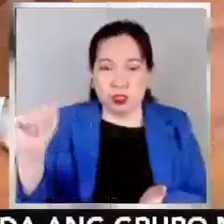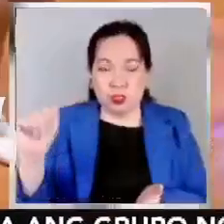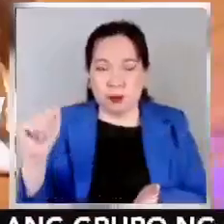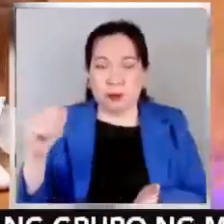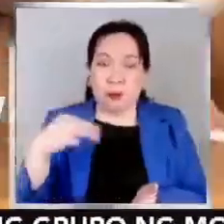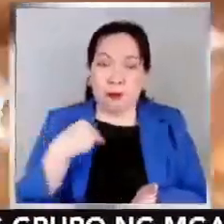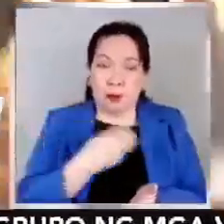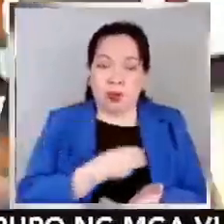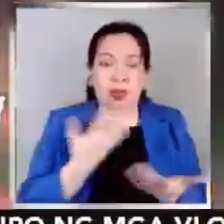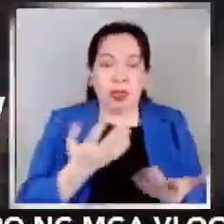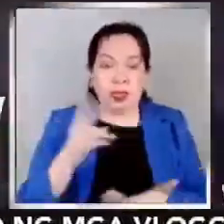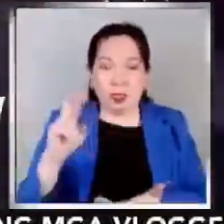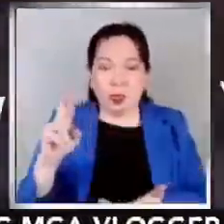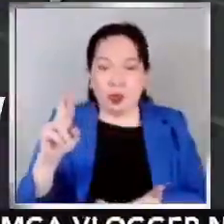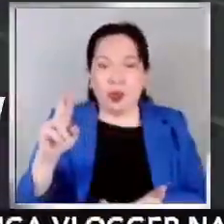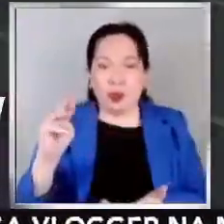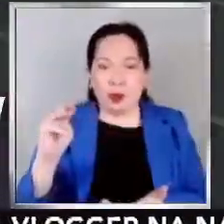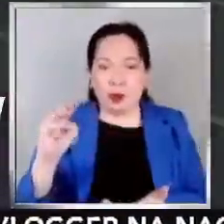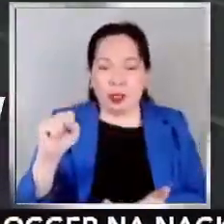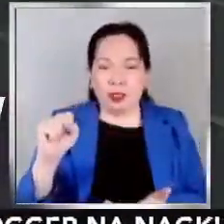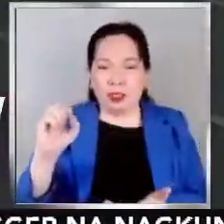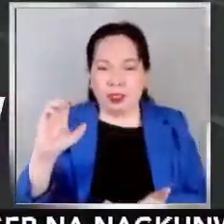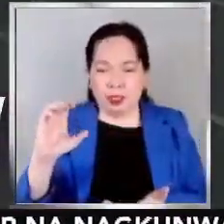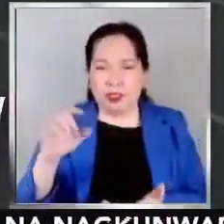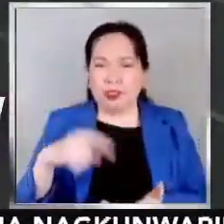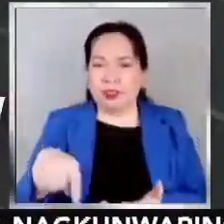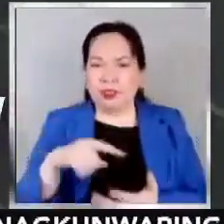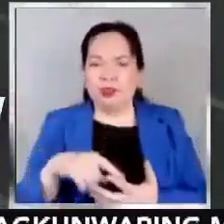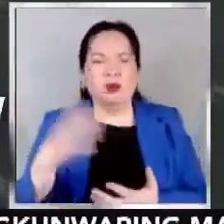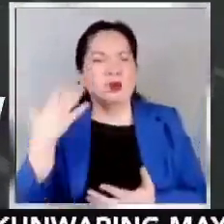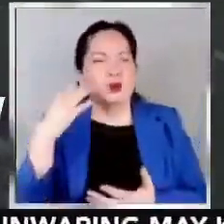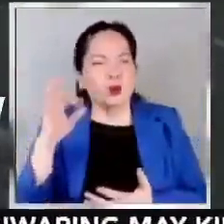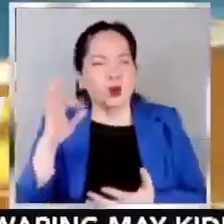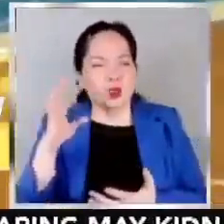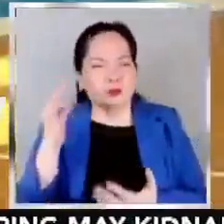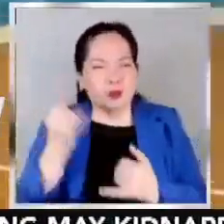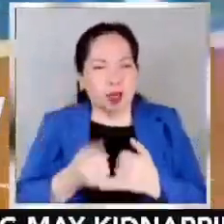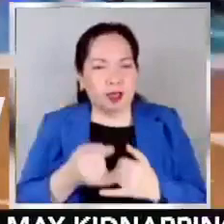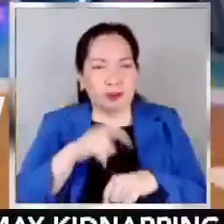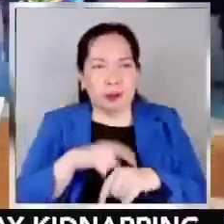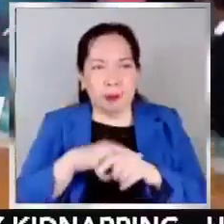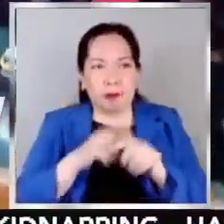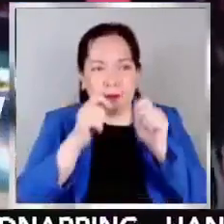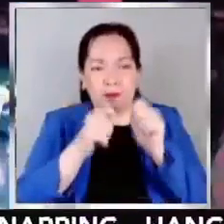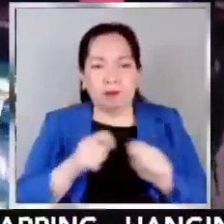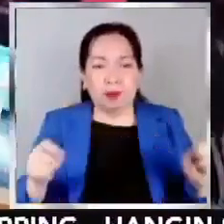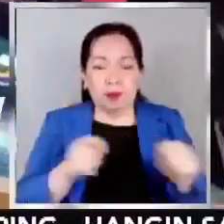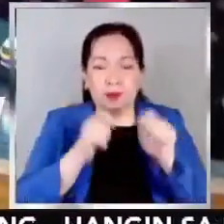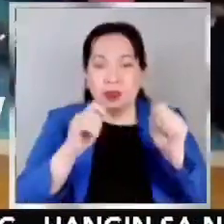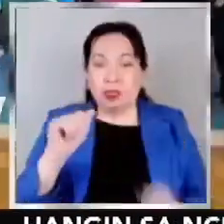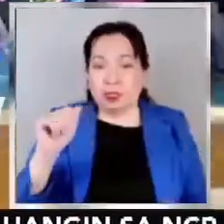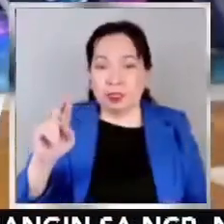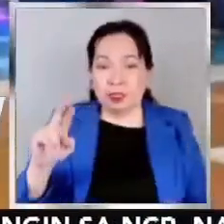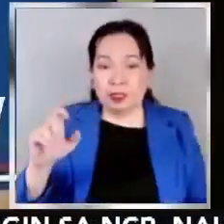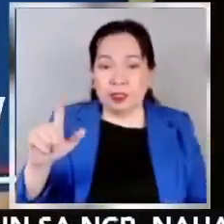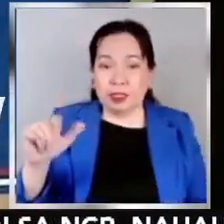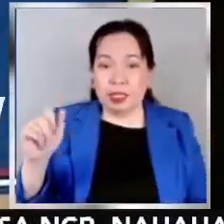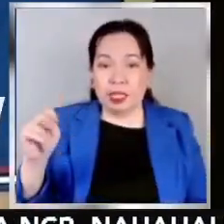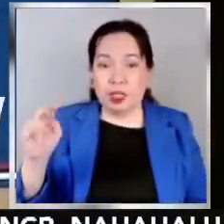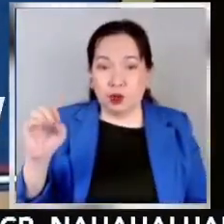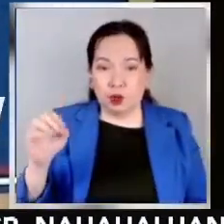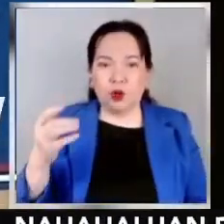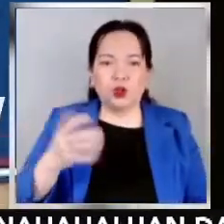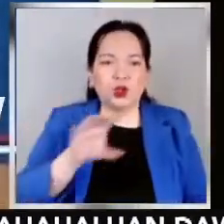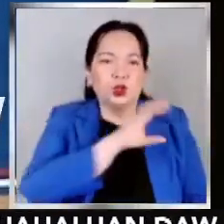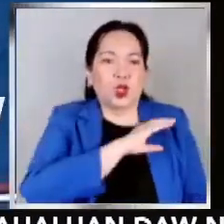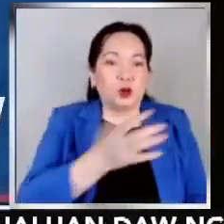Memorial Coliseum. 2019 pa huling ginanap ang kompetisyon kung saan Arellano University AU Chief Squad ang champion. Ako naman